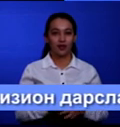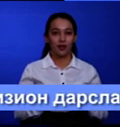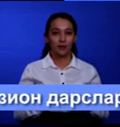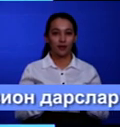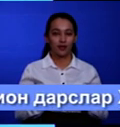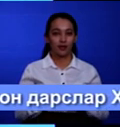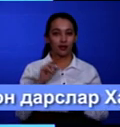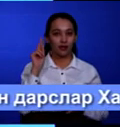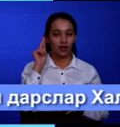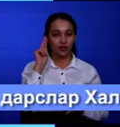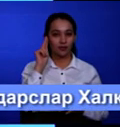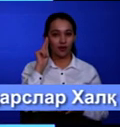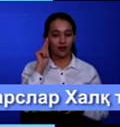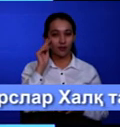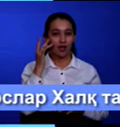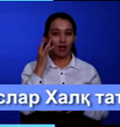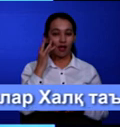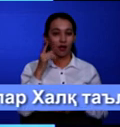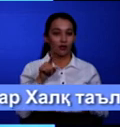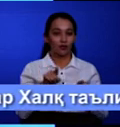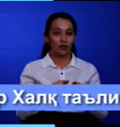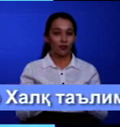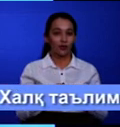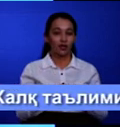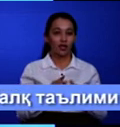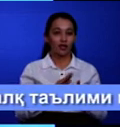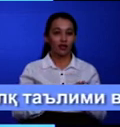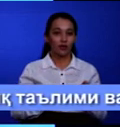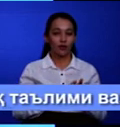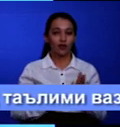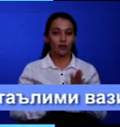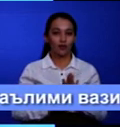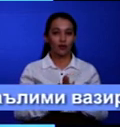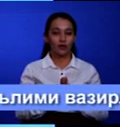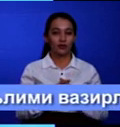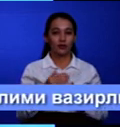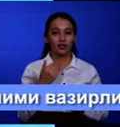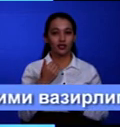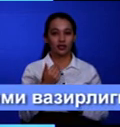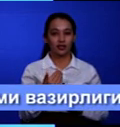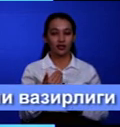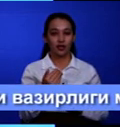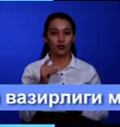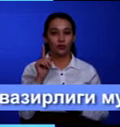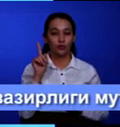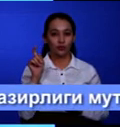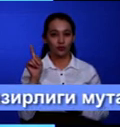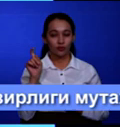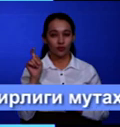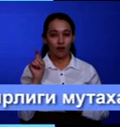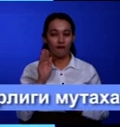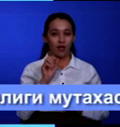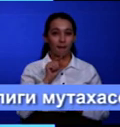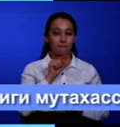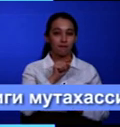Matematika darsimizni har doimgidek takrorlash bilan boshlaymiz. Demak, siz yuzliklar va